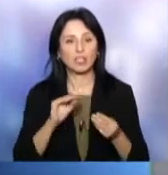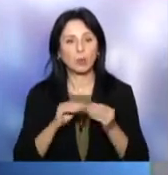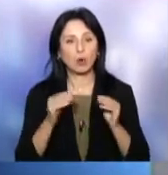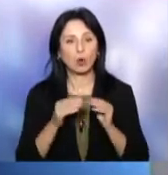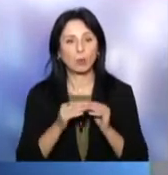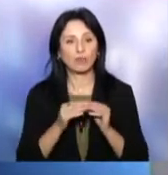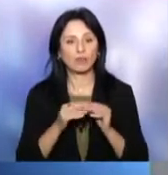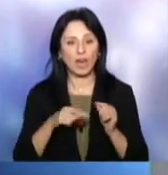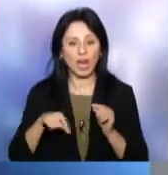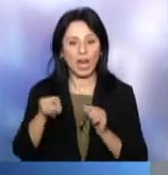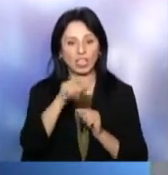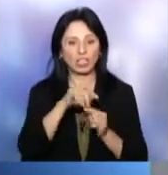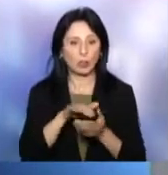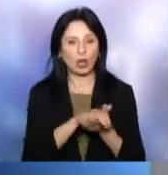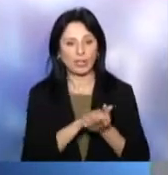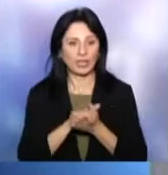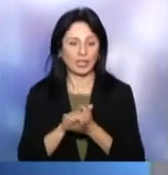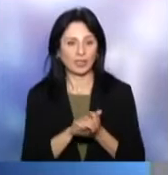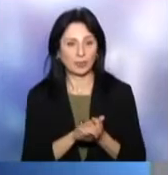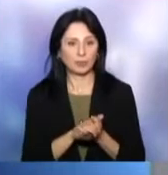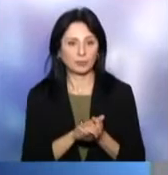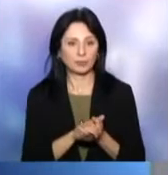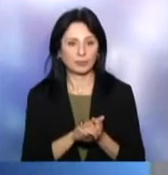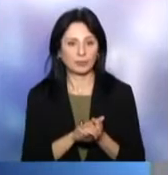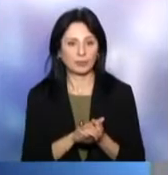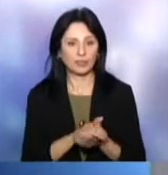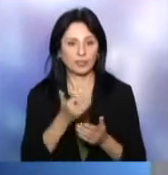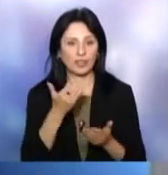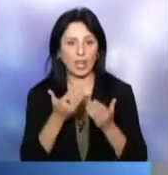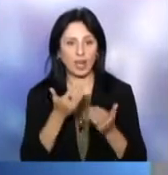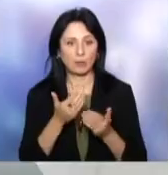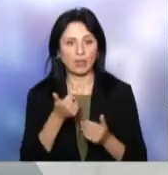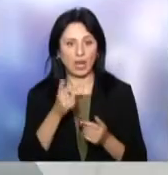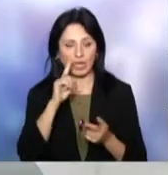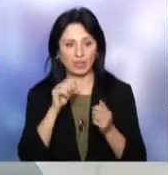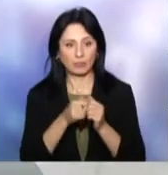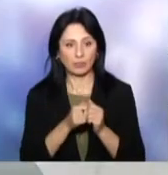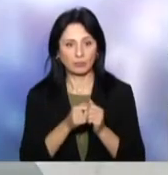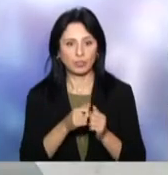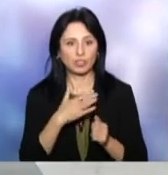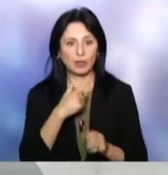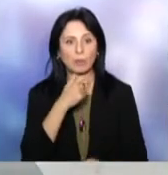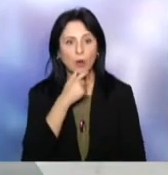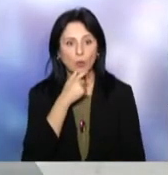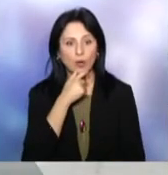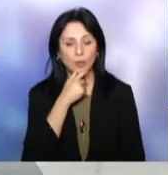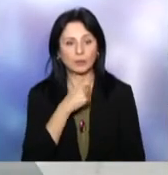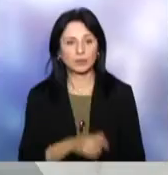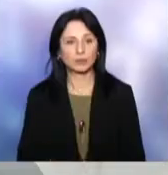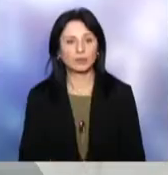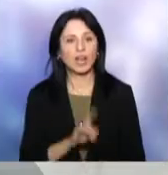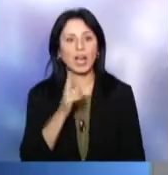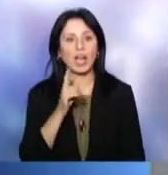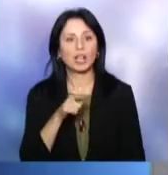პრობლემის გარშემო ერთიანდებიან. და თქვენ ალბათ კარგად გახსოვთ, მე მიმართავ ახლა ჩვენს მაყურებელს,